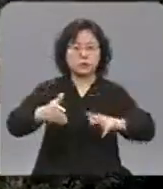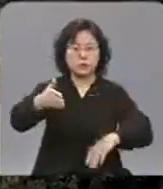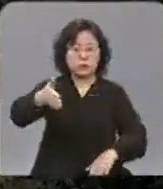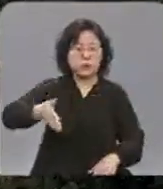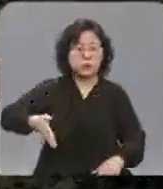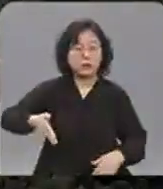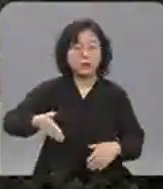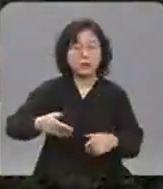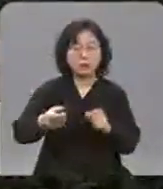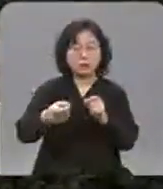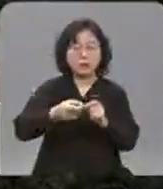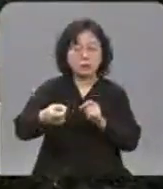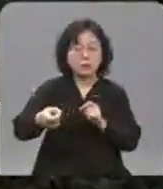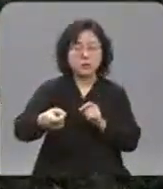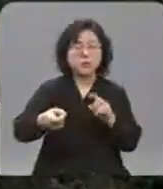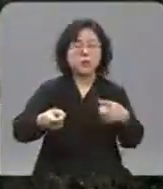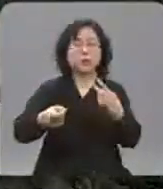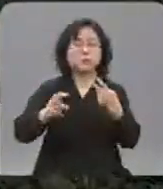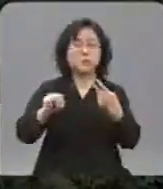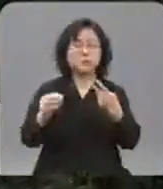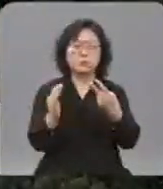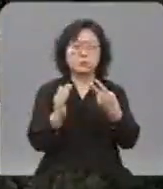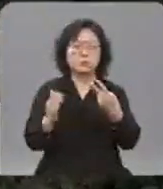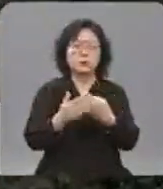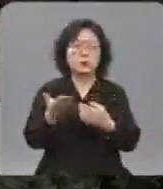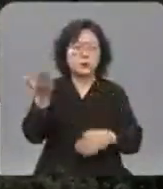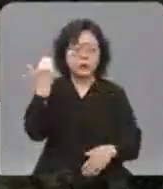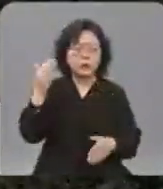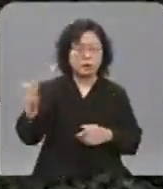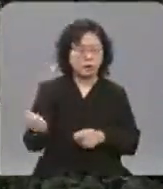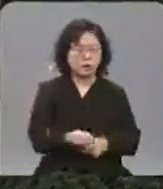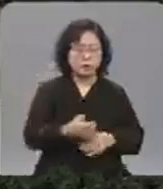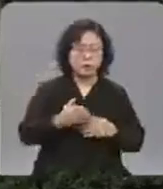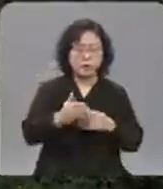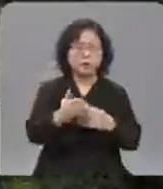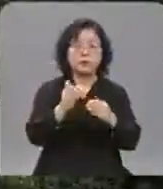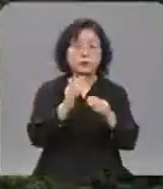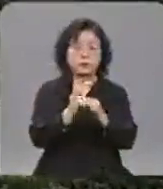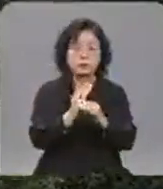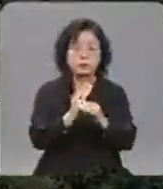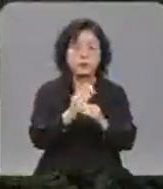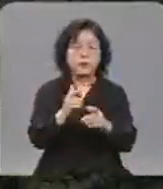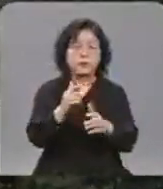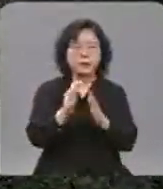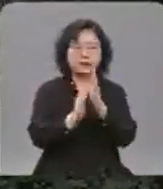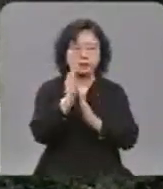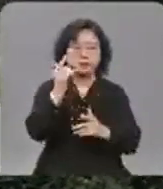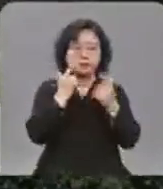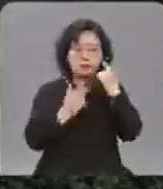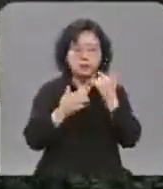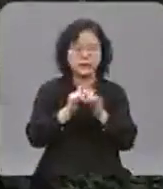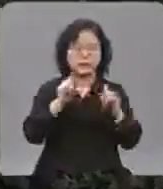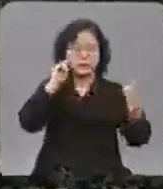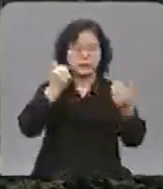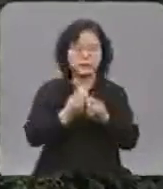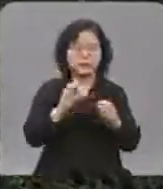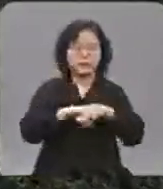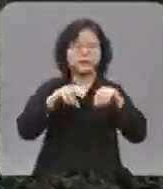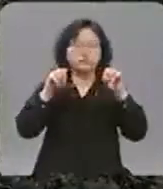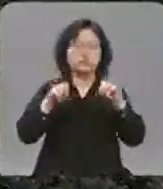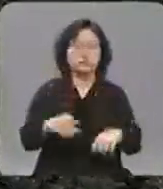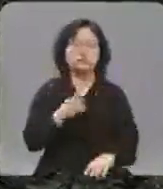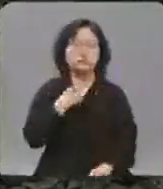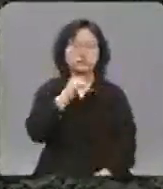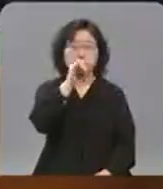거리는 200여 미터 남짓. 과거 골프장 개발을 추진하다가 산림 훼손 우려와 주민 반대로 무산됐던